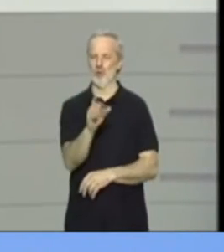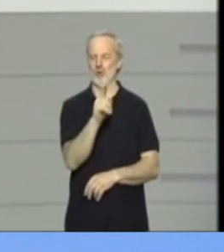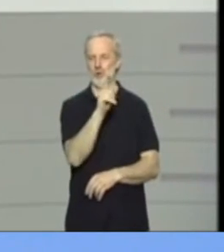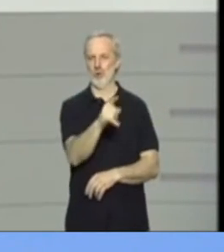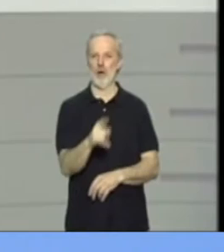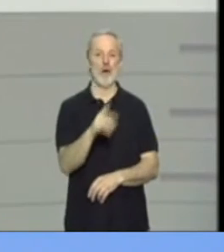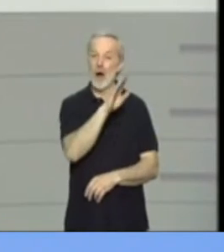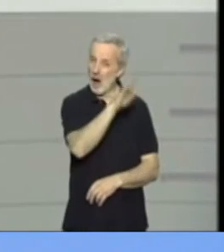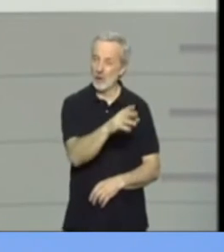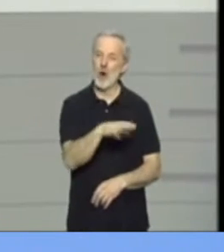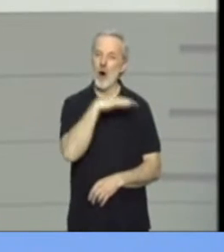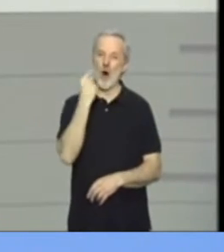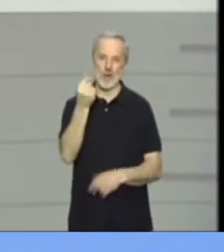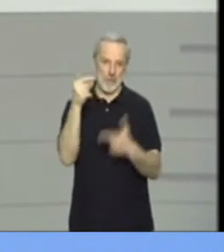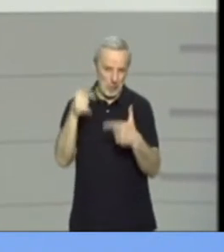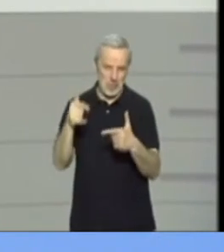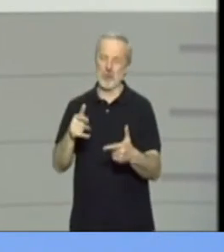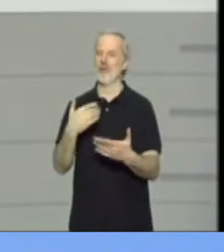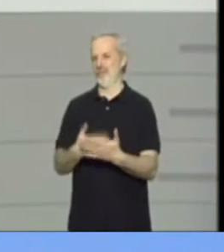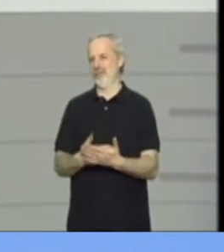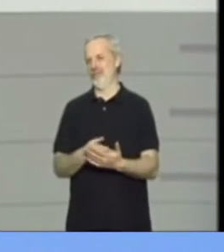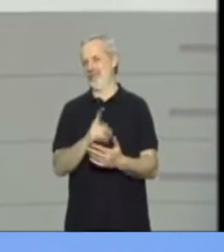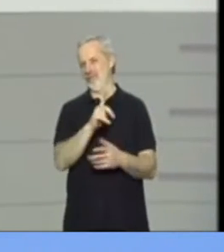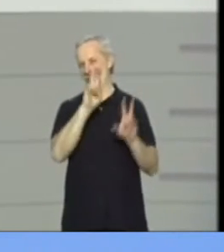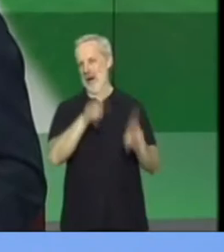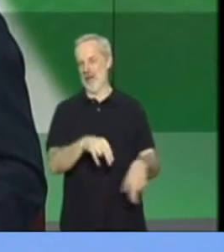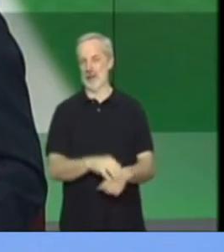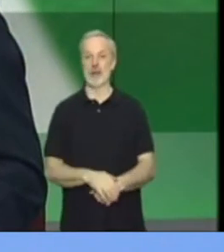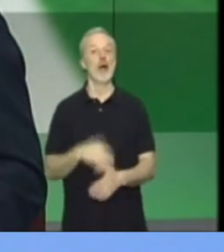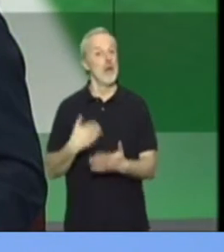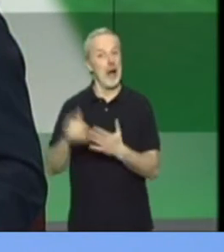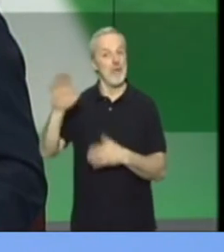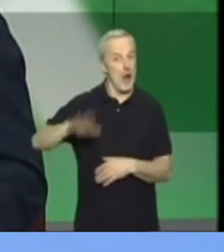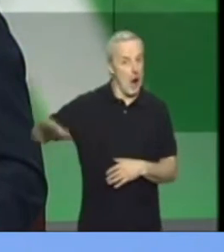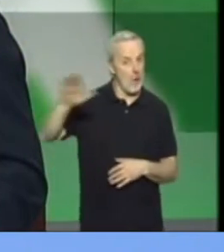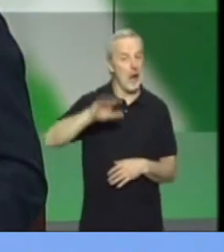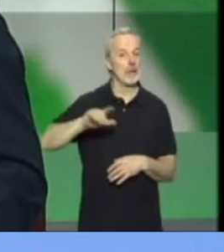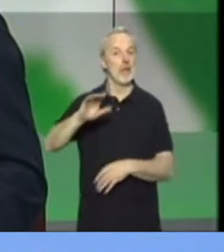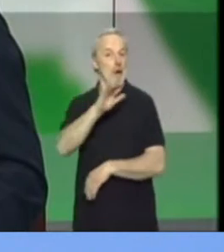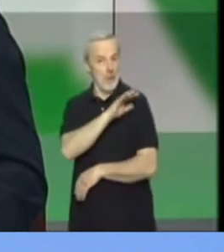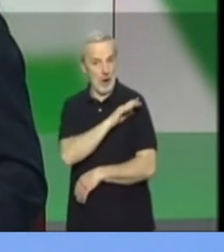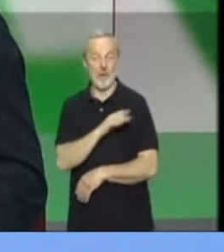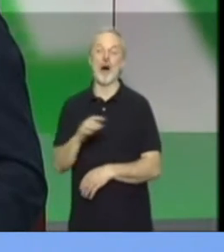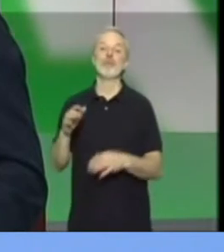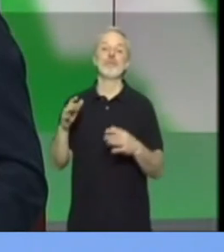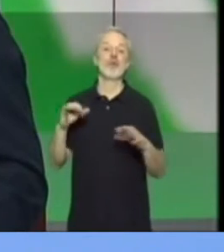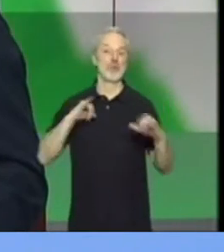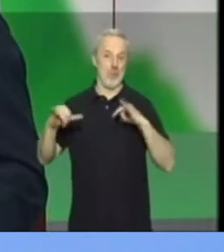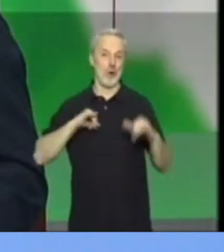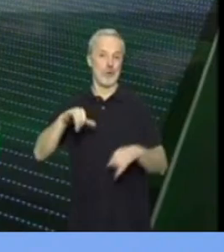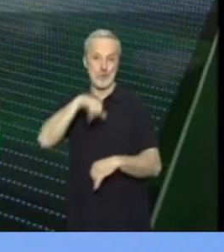ten závod hodně podporuje a za to jsme samozřejmě rádi. Ale to vůbec region, který má rád sport, je to znát třeba i na divácké